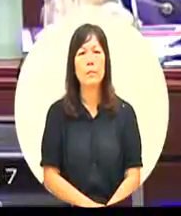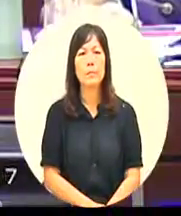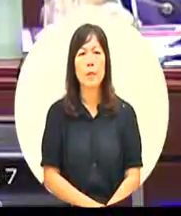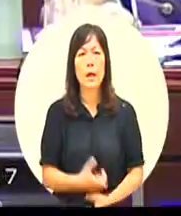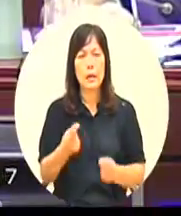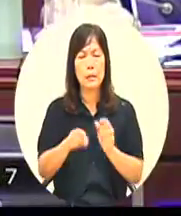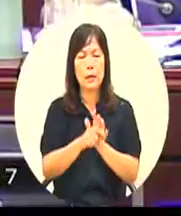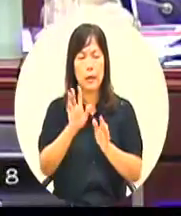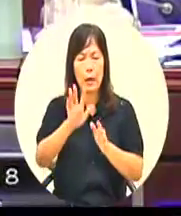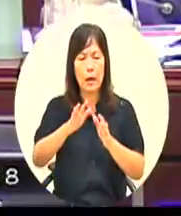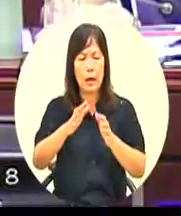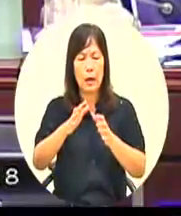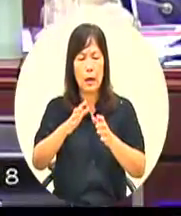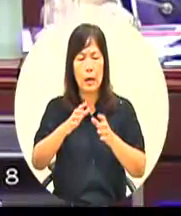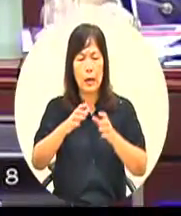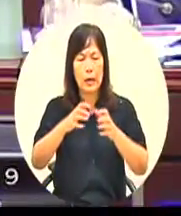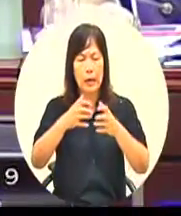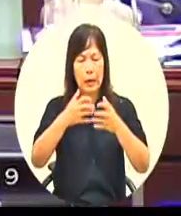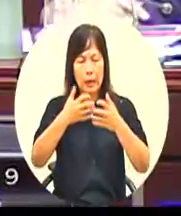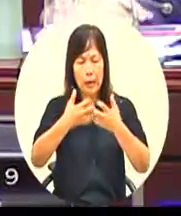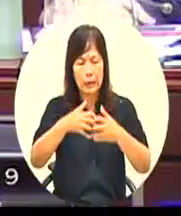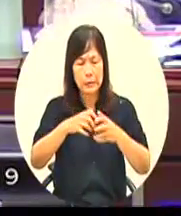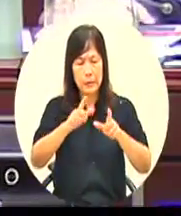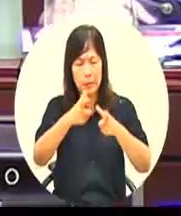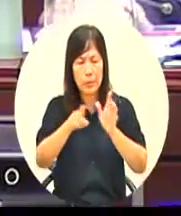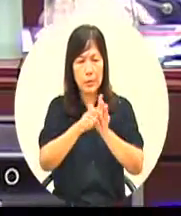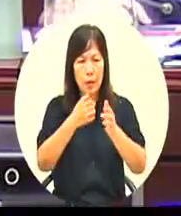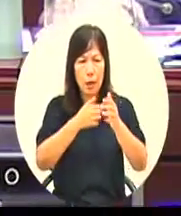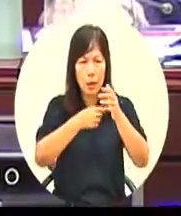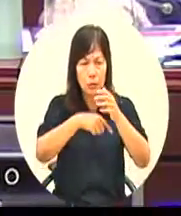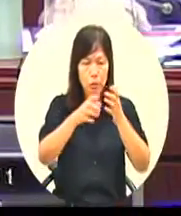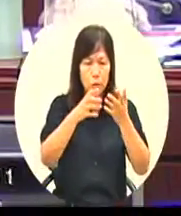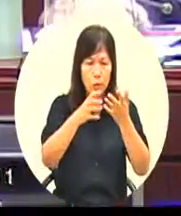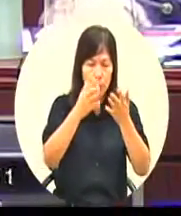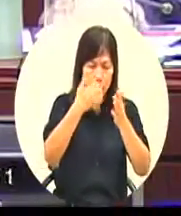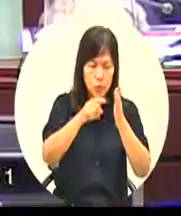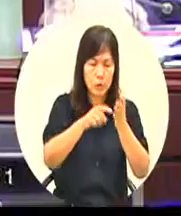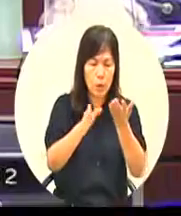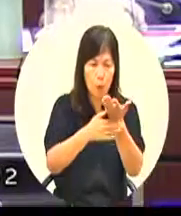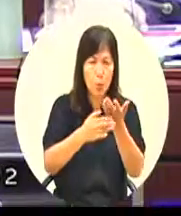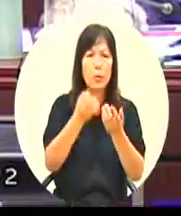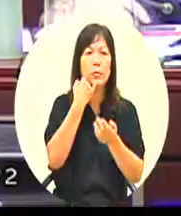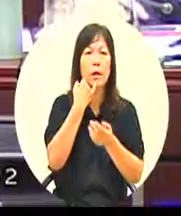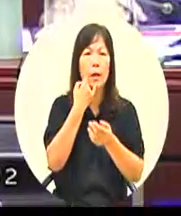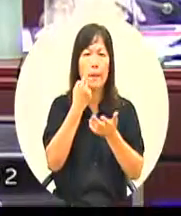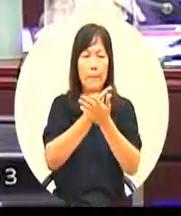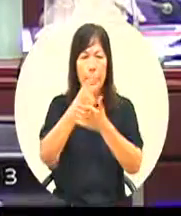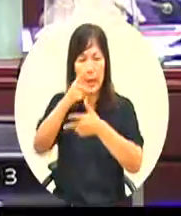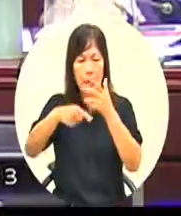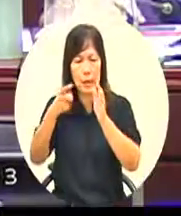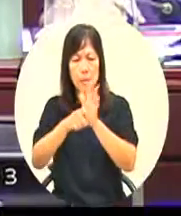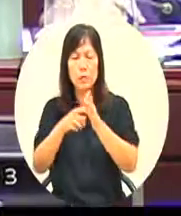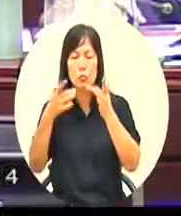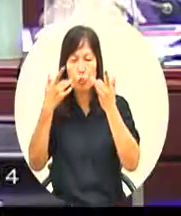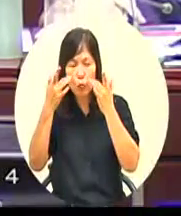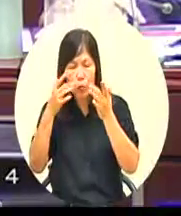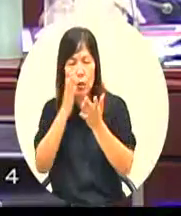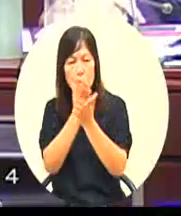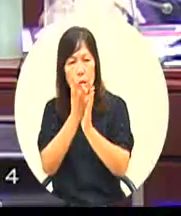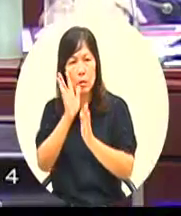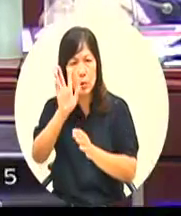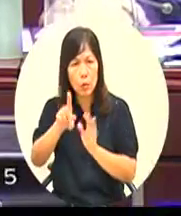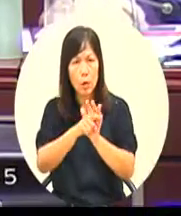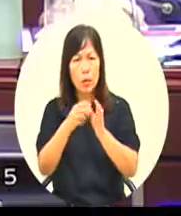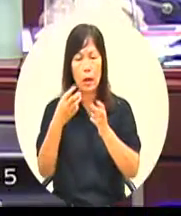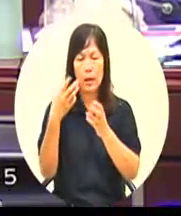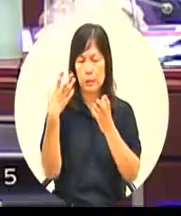机改，就是非机改的这个食材才能够进到校园。然后每一周还有一餐是蔬食等等哦，跟在地